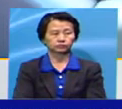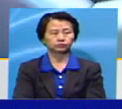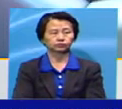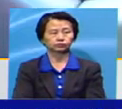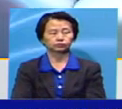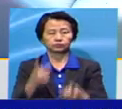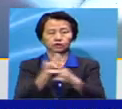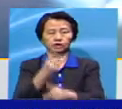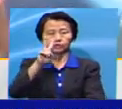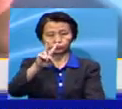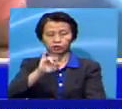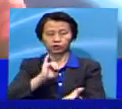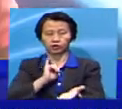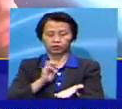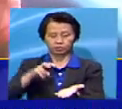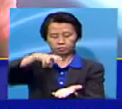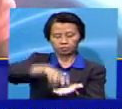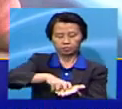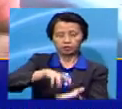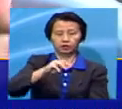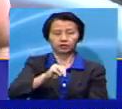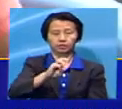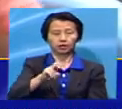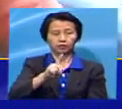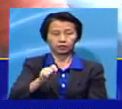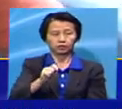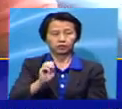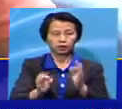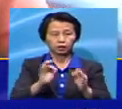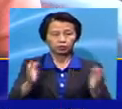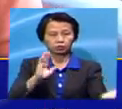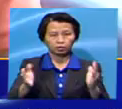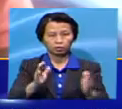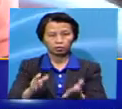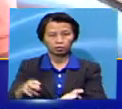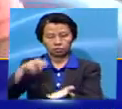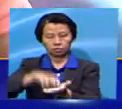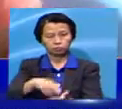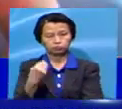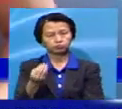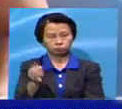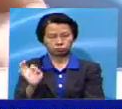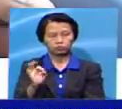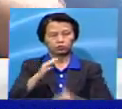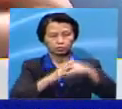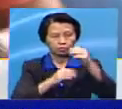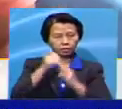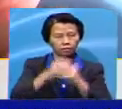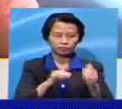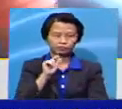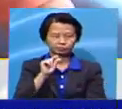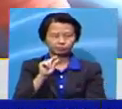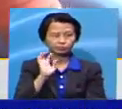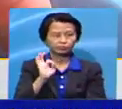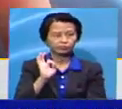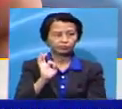Ini kali kedua saya naik MRT. Kalau berbanding dengan tren lain, tren ni luas sikit lah. Dia selesa sikit sebab dia